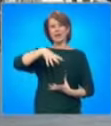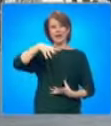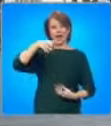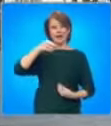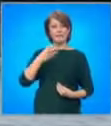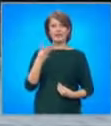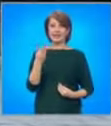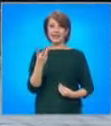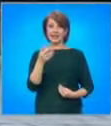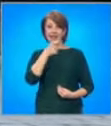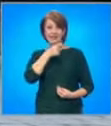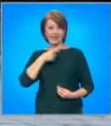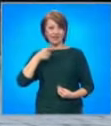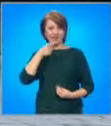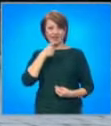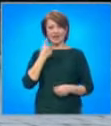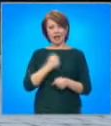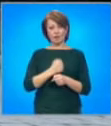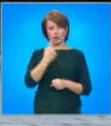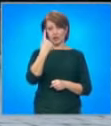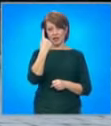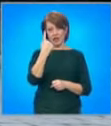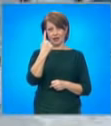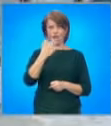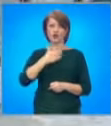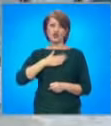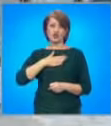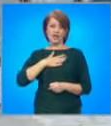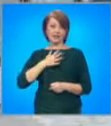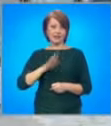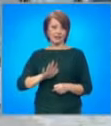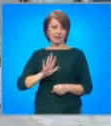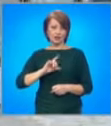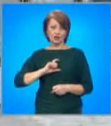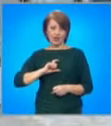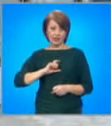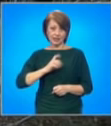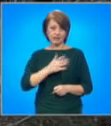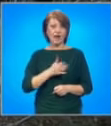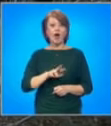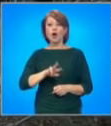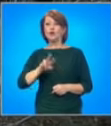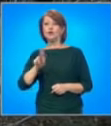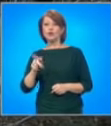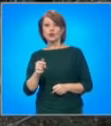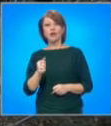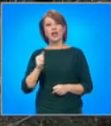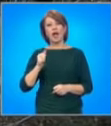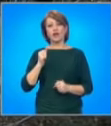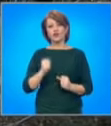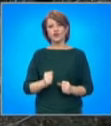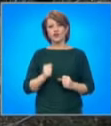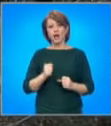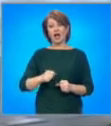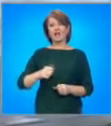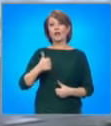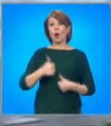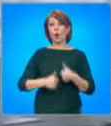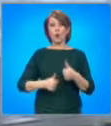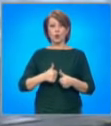езерото работи само едно, което е частна собственост. Останалите чакат нов конкурс за наемане на помещенията. Стадион